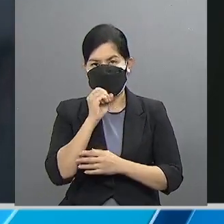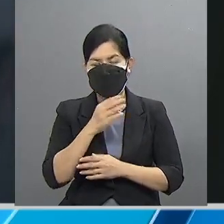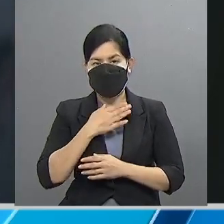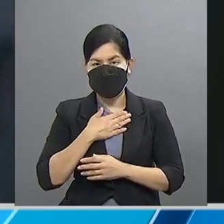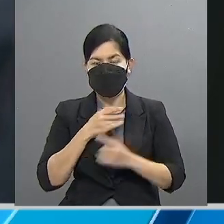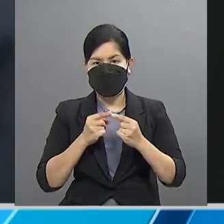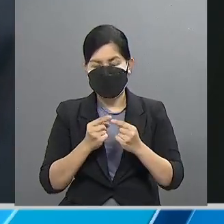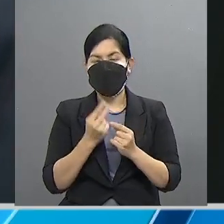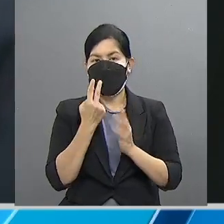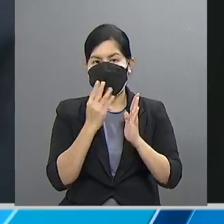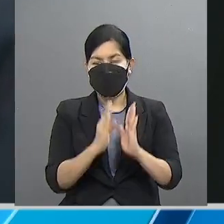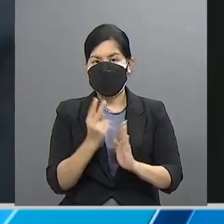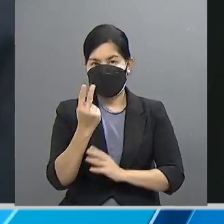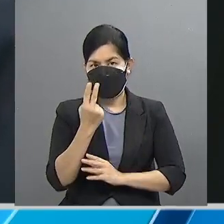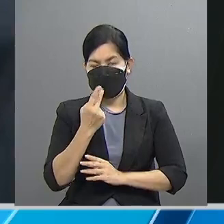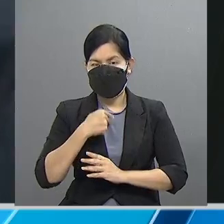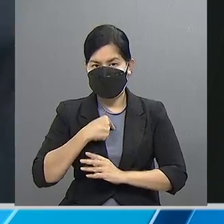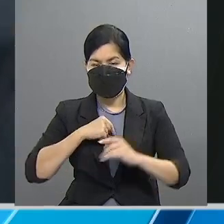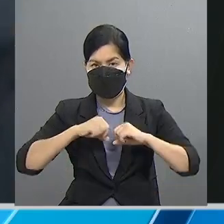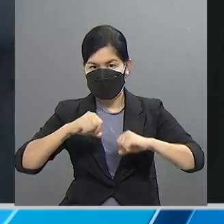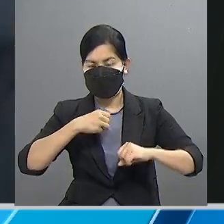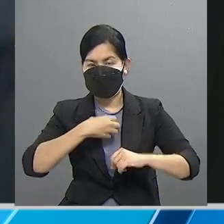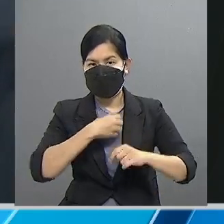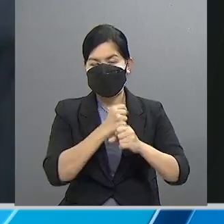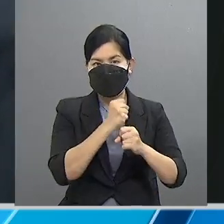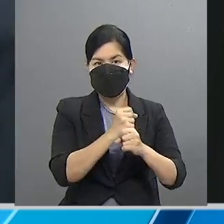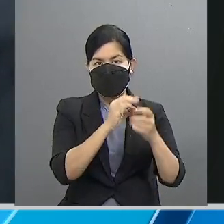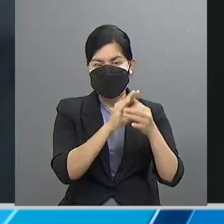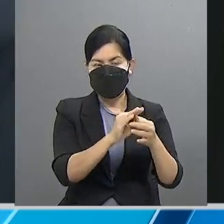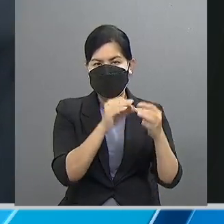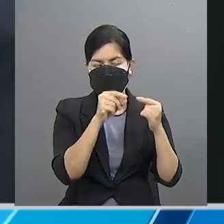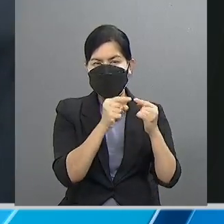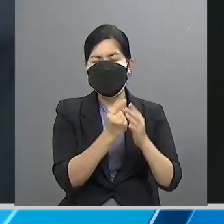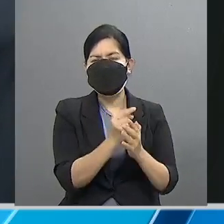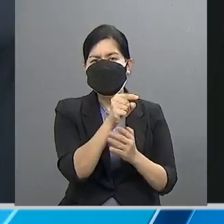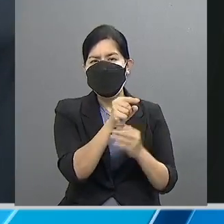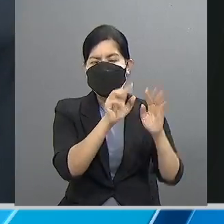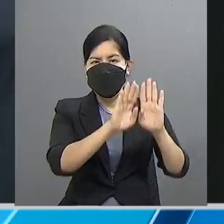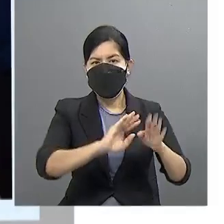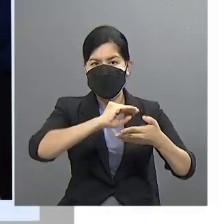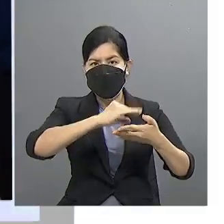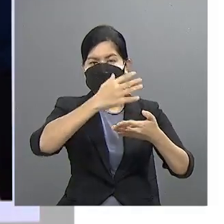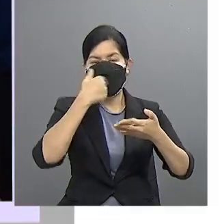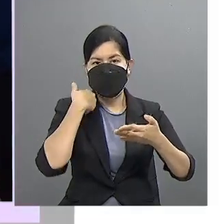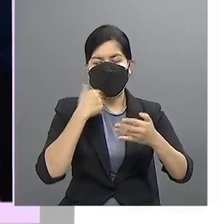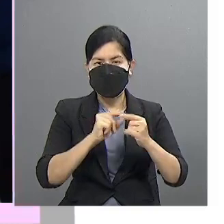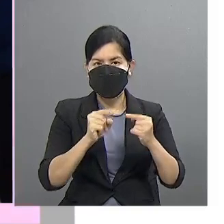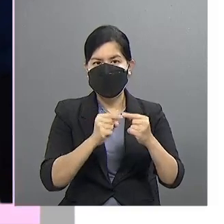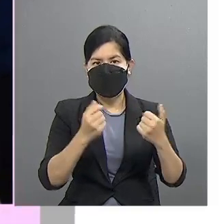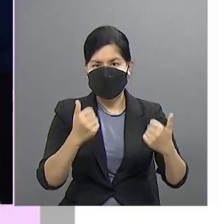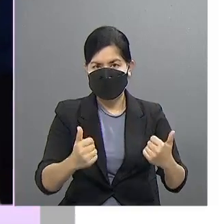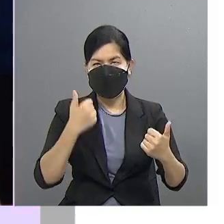ครับก็อยากจะลองทําแพลตฟอร์มขึ้นมาทีเนี้ยปัญหาของเว็บมุมมองอ่ะครับก็คือว่าเราเริ่มมีคนมาโพสต์ปัญหาเยอะใ